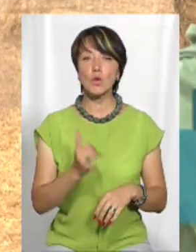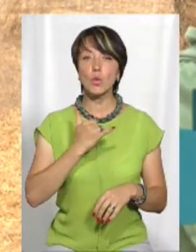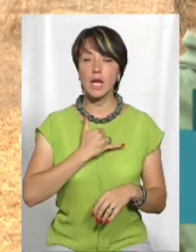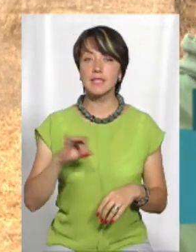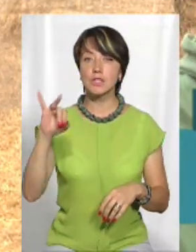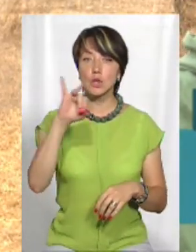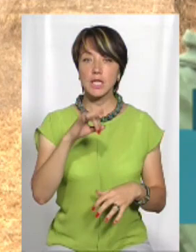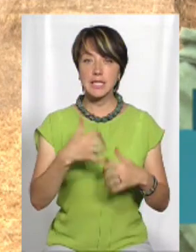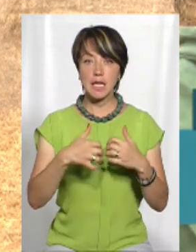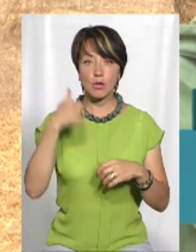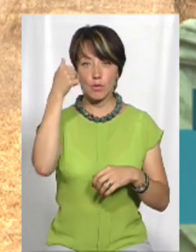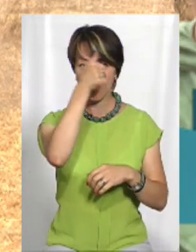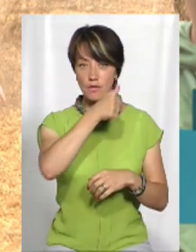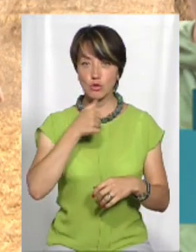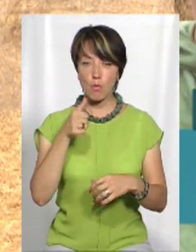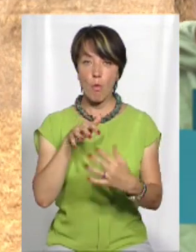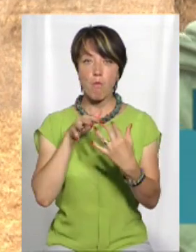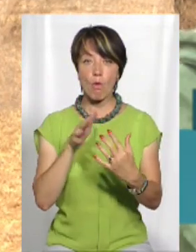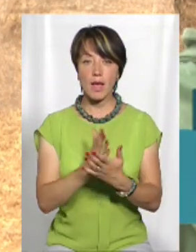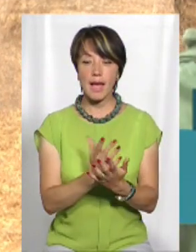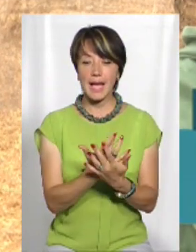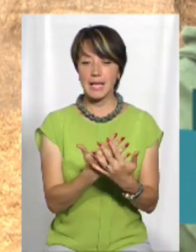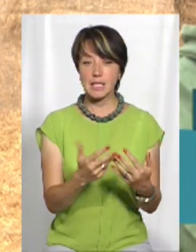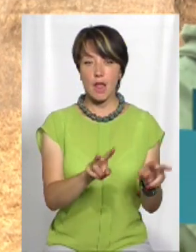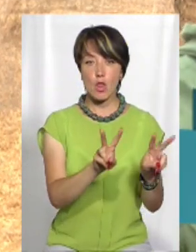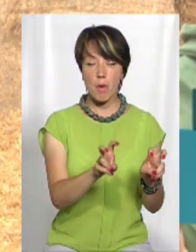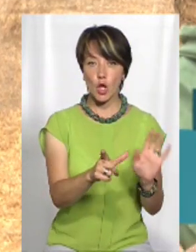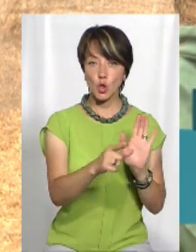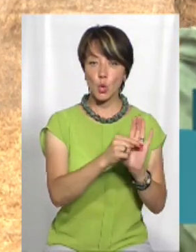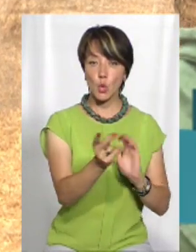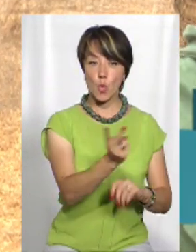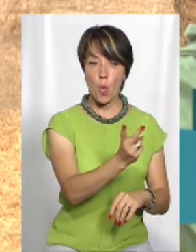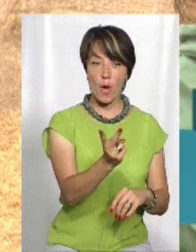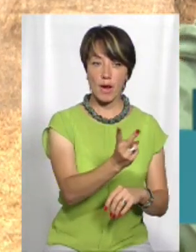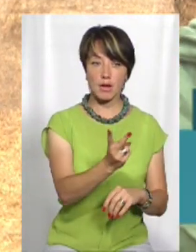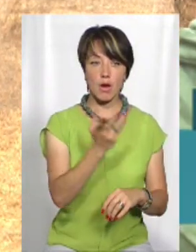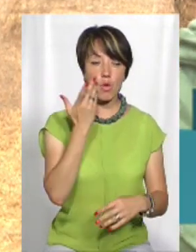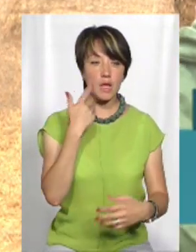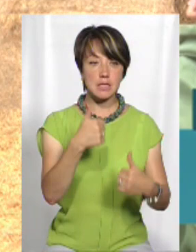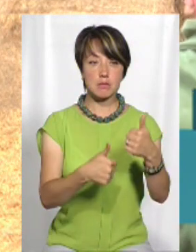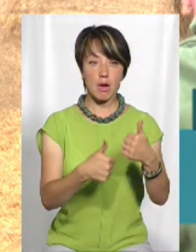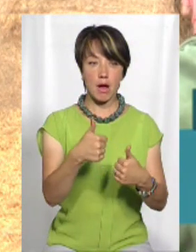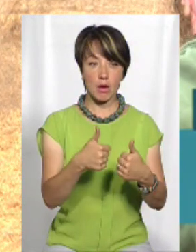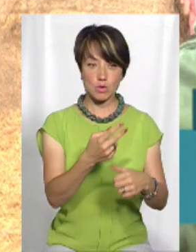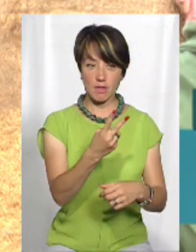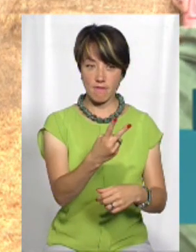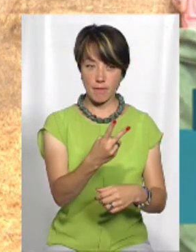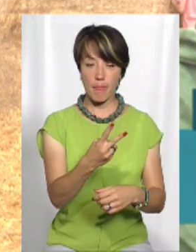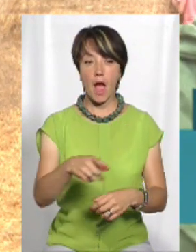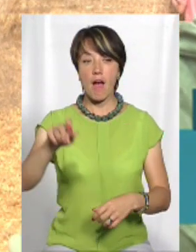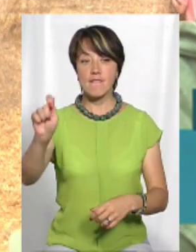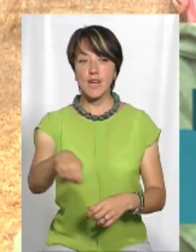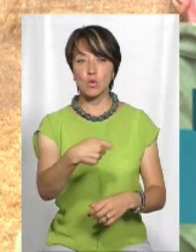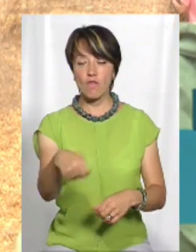в історичному середньовічному бою є різні номінації. Є дуельні номінації, коли бійці змагаються один проти одного.